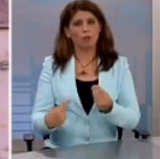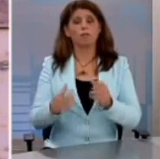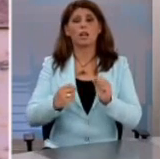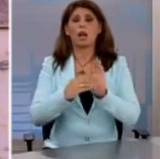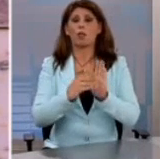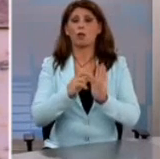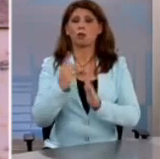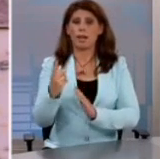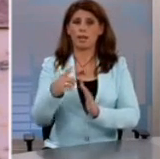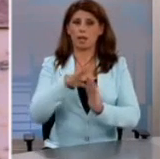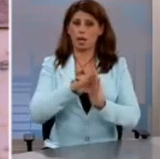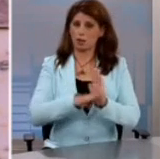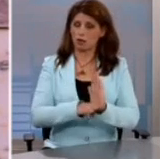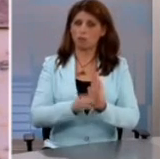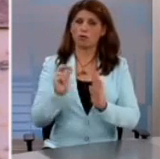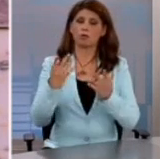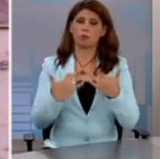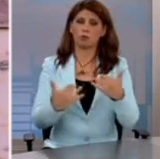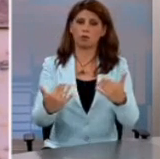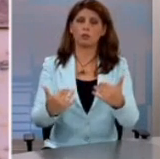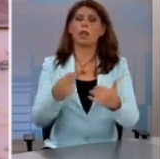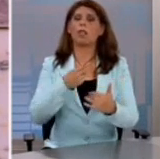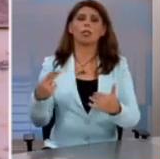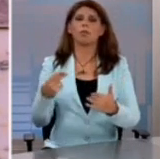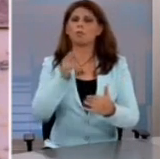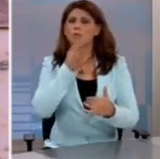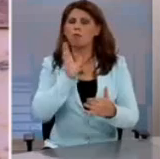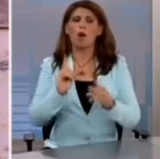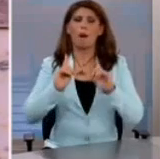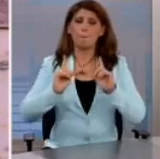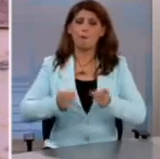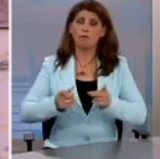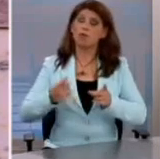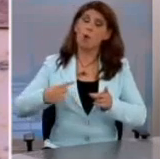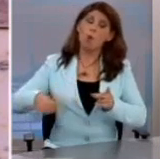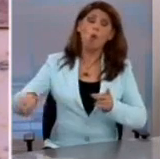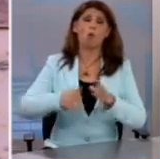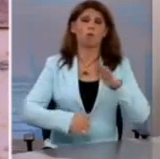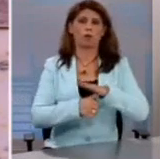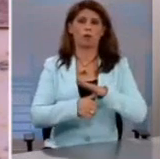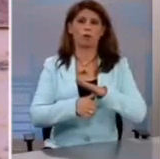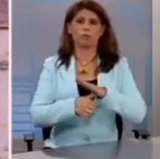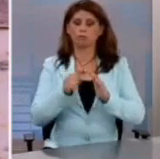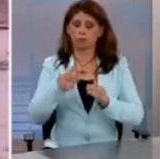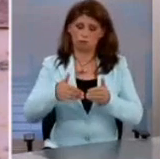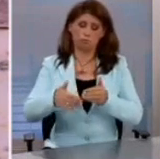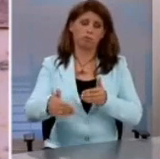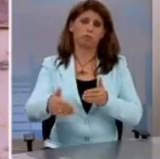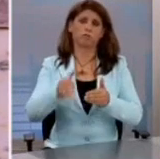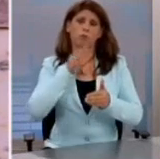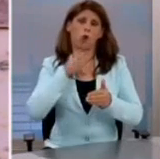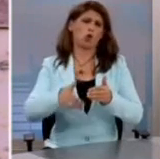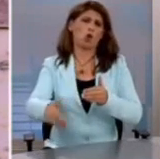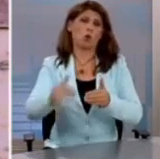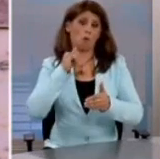άρθρου 81 του κανονισμού της Βουλής περί προσωρινού, αποφάσισε ομόφωνα το Προεδρείο τον προσωρινό αποκλεισμό από τη συνεδριάση